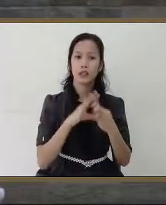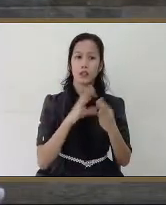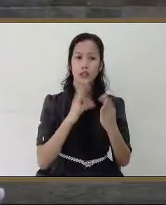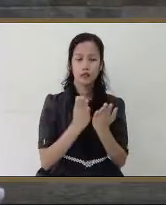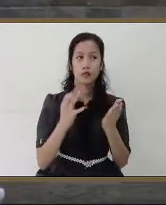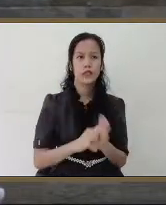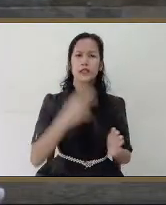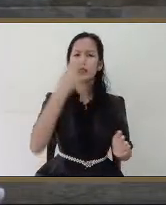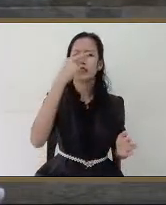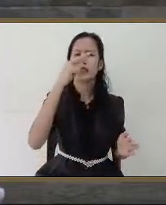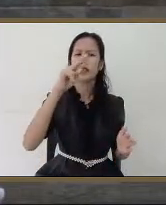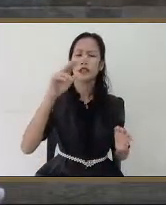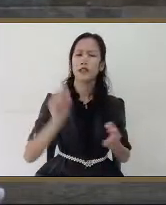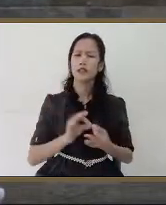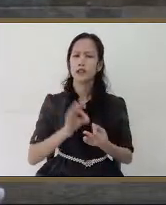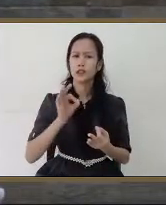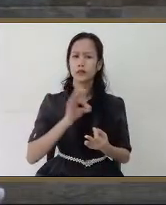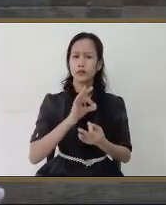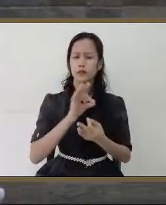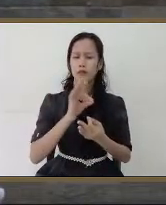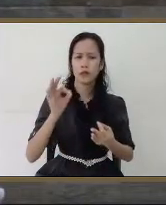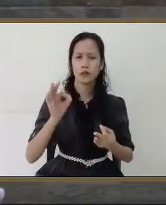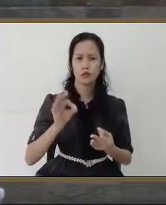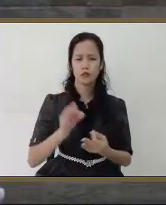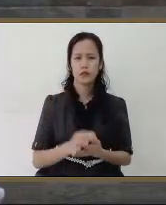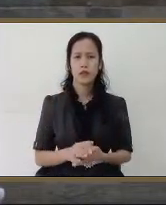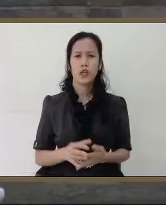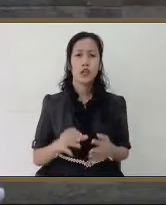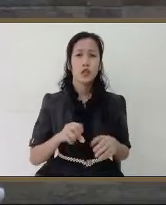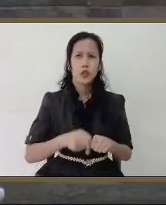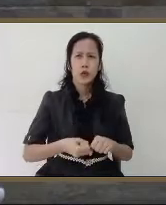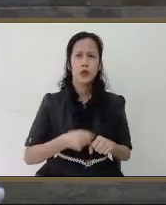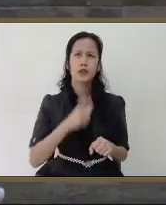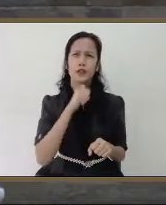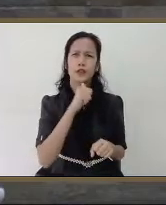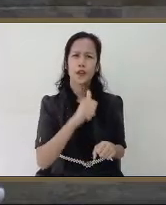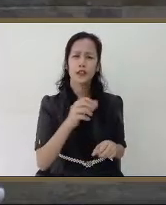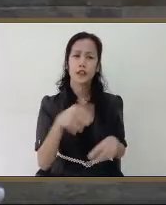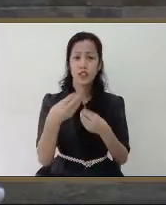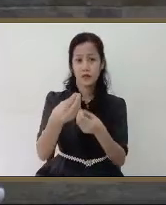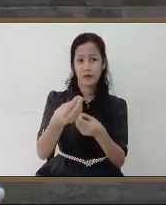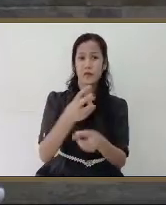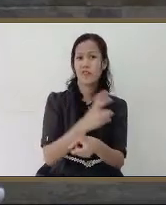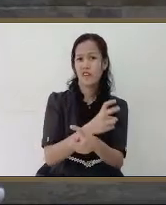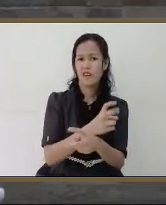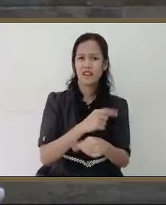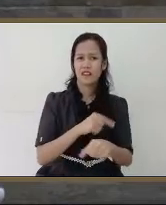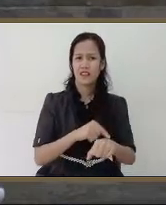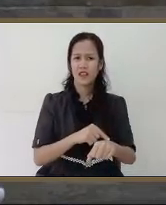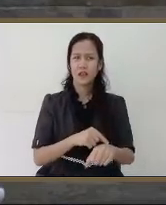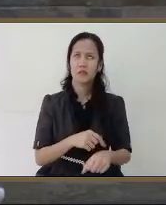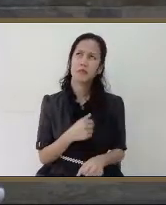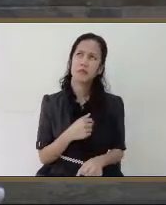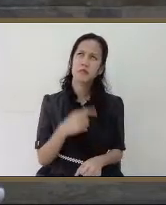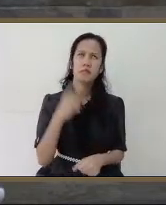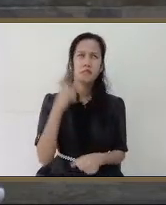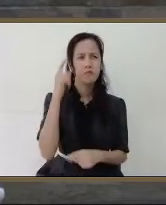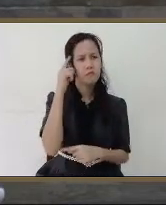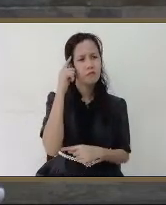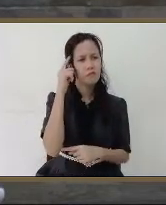reflection. Kaya it will not anymore give you the hard time na mag-isip pa kayo ano kayong magandang i-ano dito.